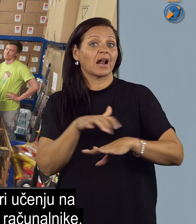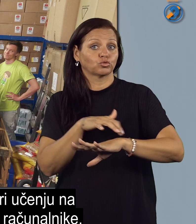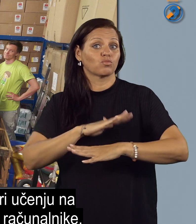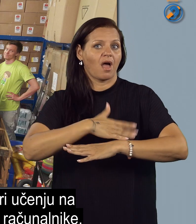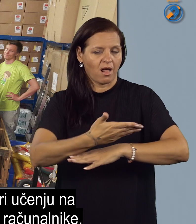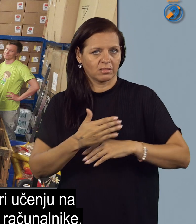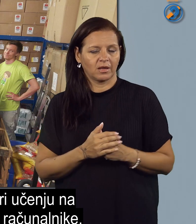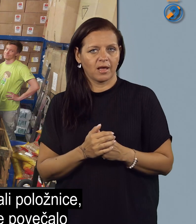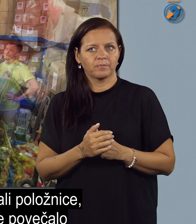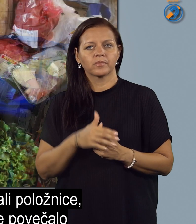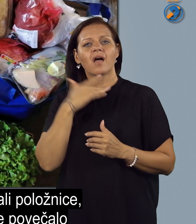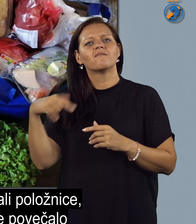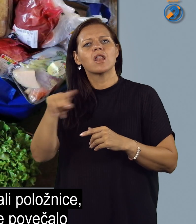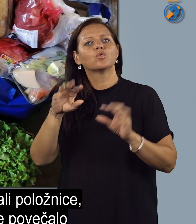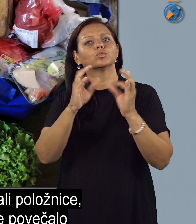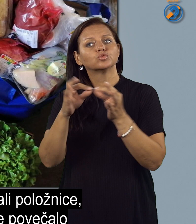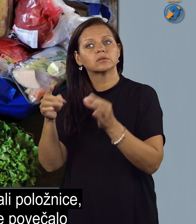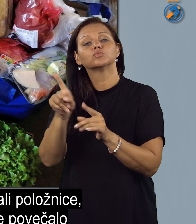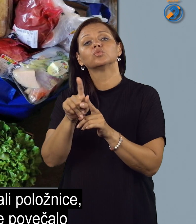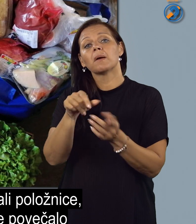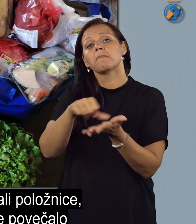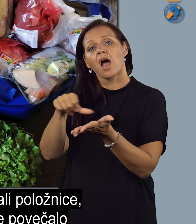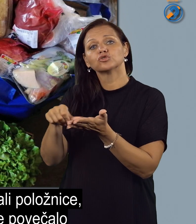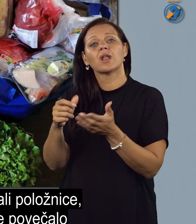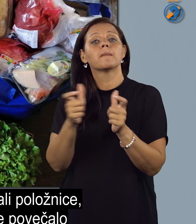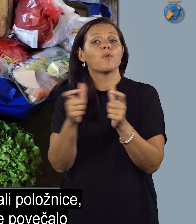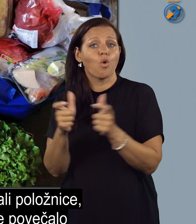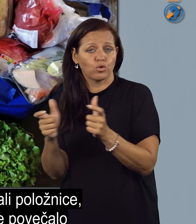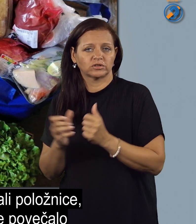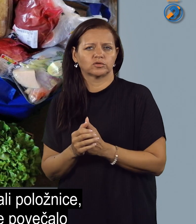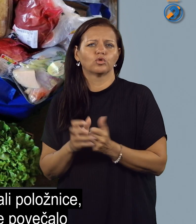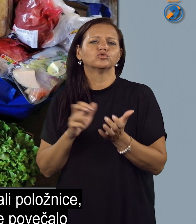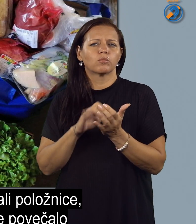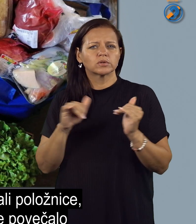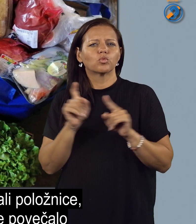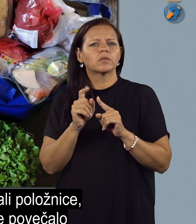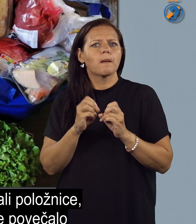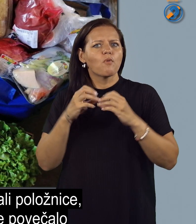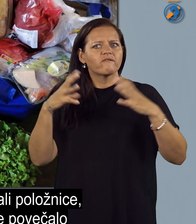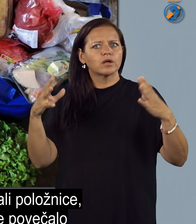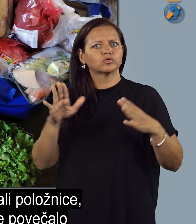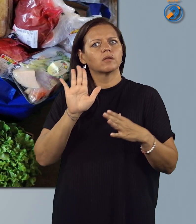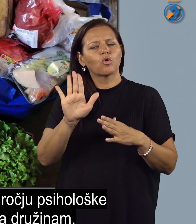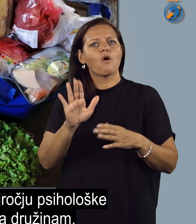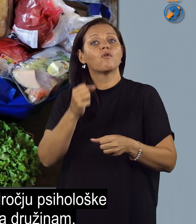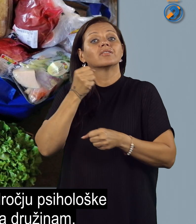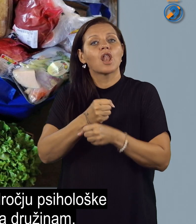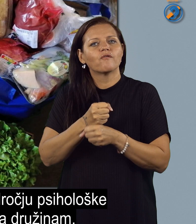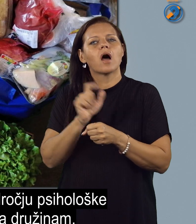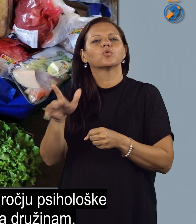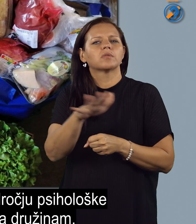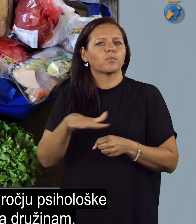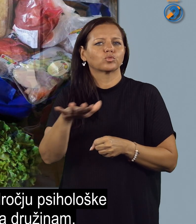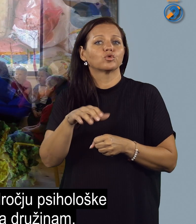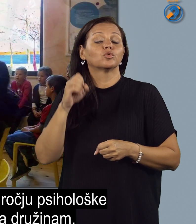družinam plačali položnice, še posebej pa se je povečalo njihovo delovanje na področju psihološke pomoči in